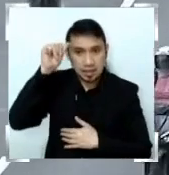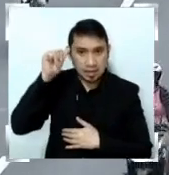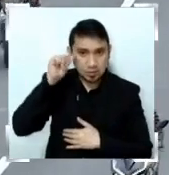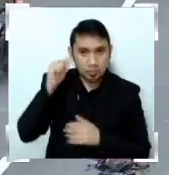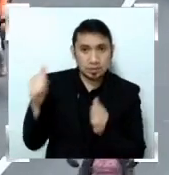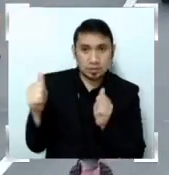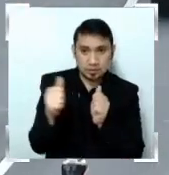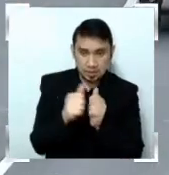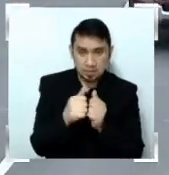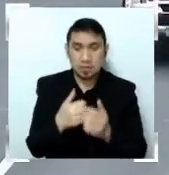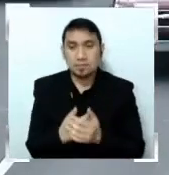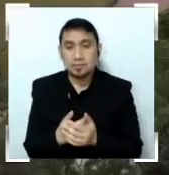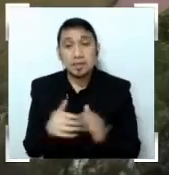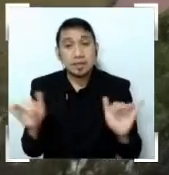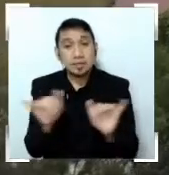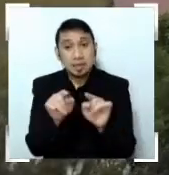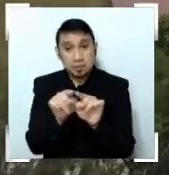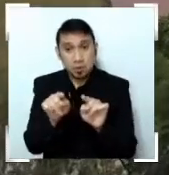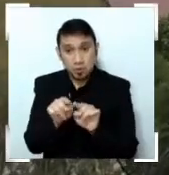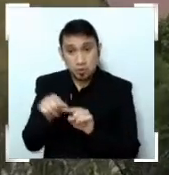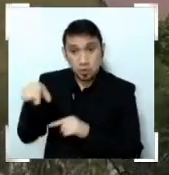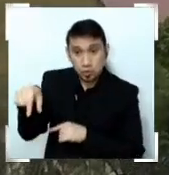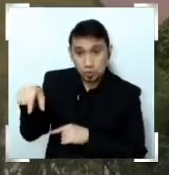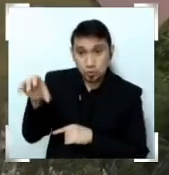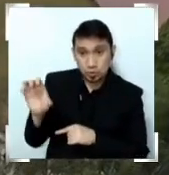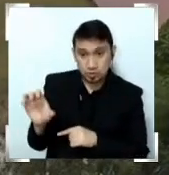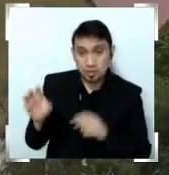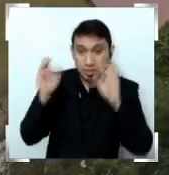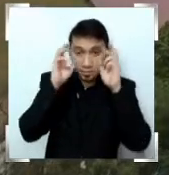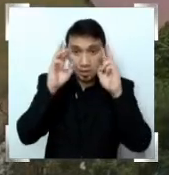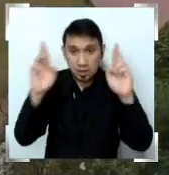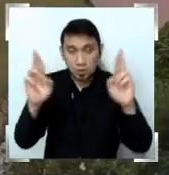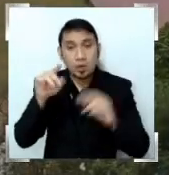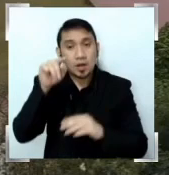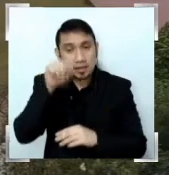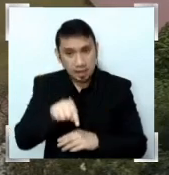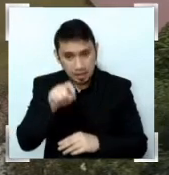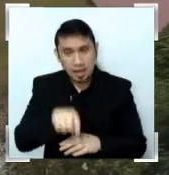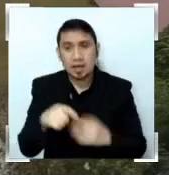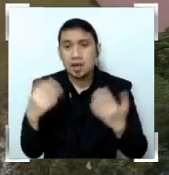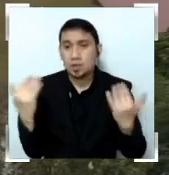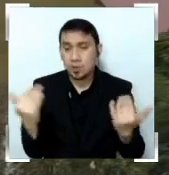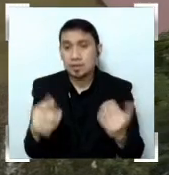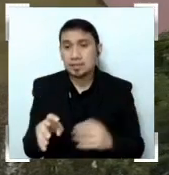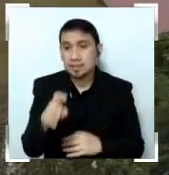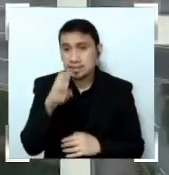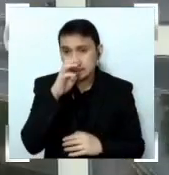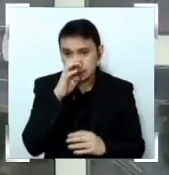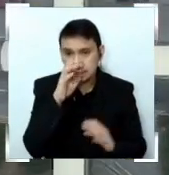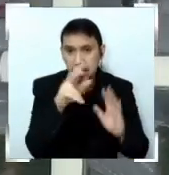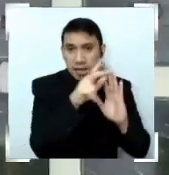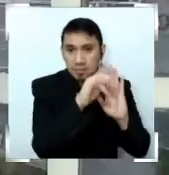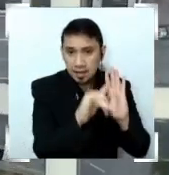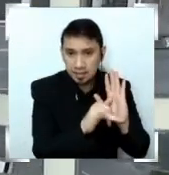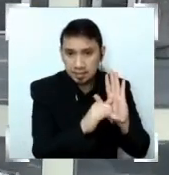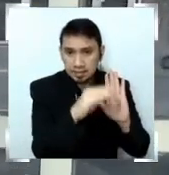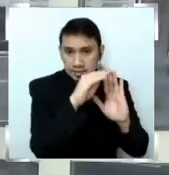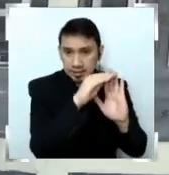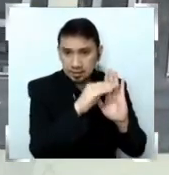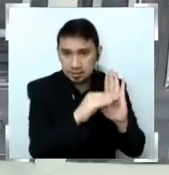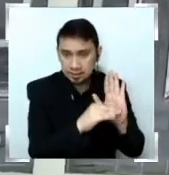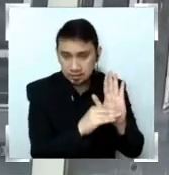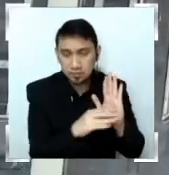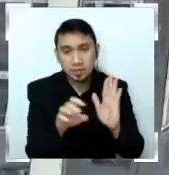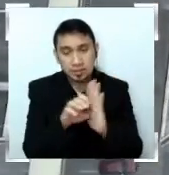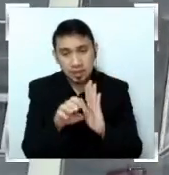Quezon City Mayor Joy Belmonte, pero dapat anyang maipatupad ng maigi ang mahigpit na guidelines ng lungsod gaya ng child-friendly